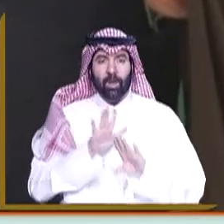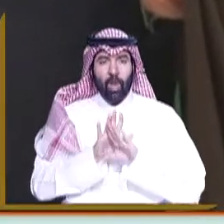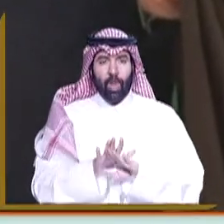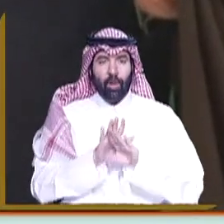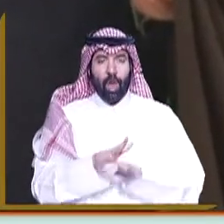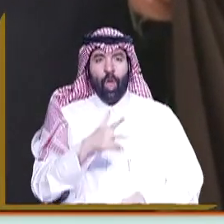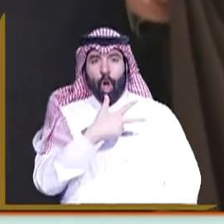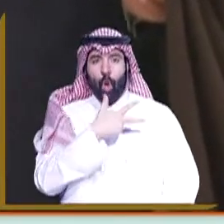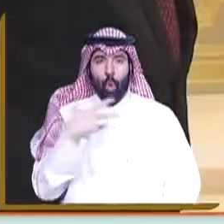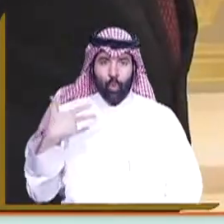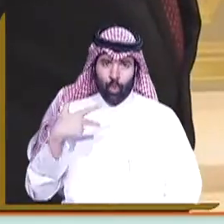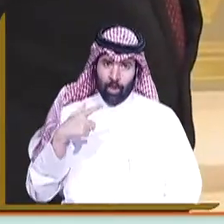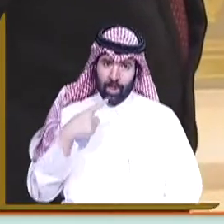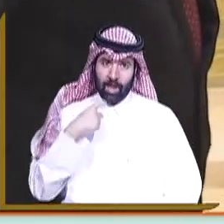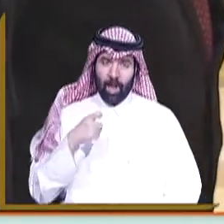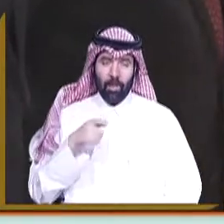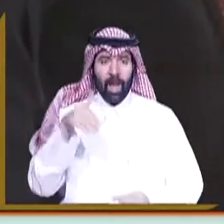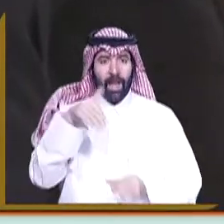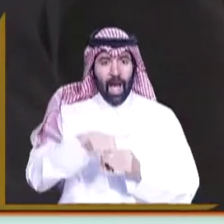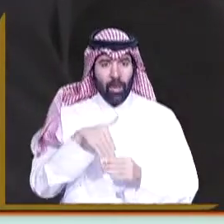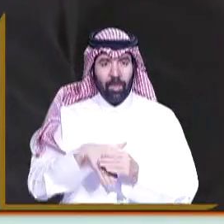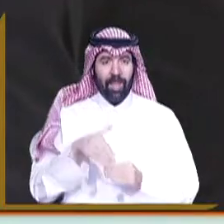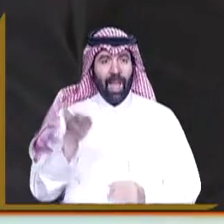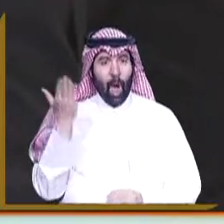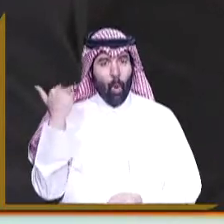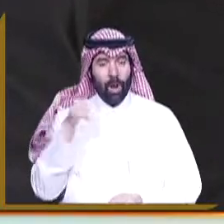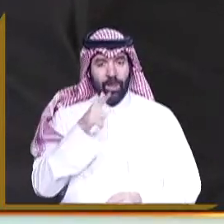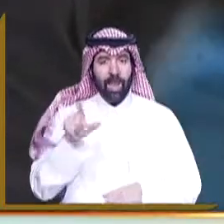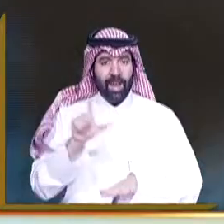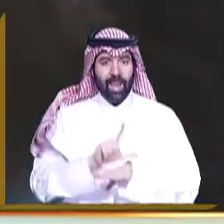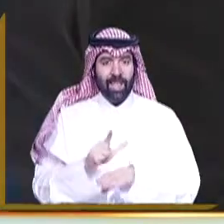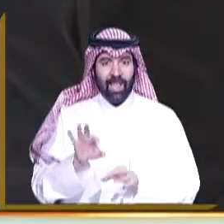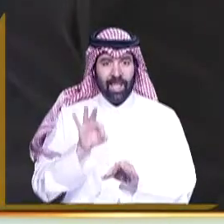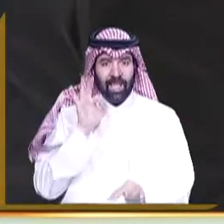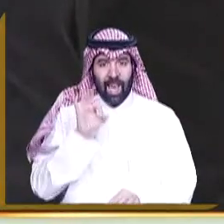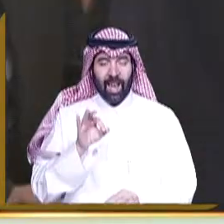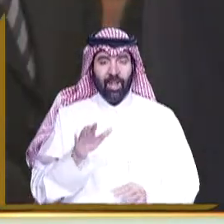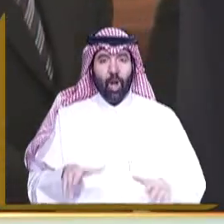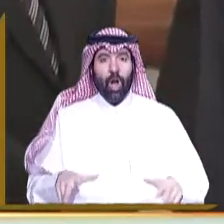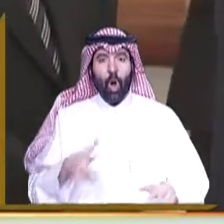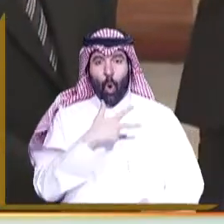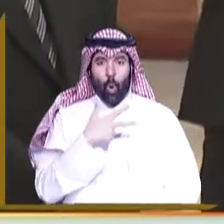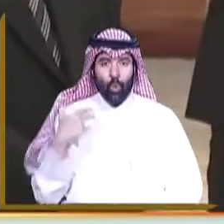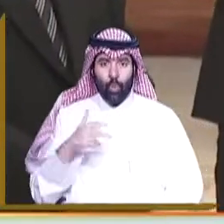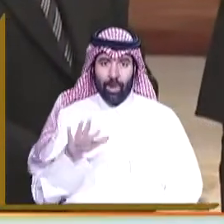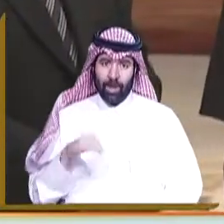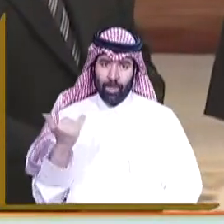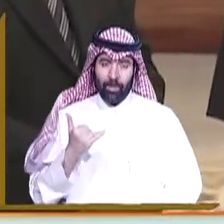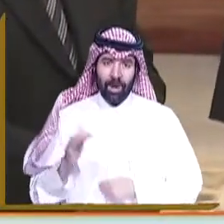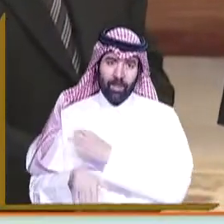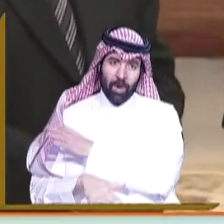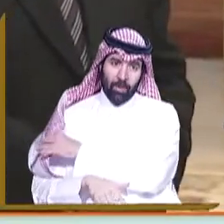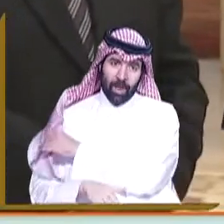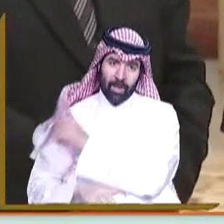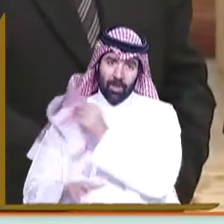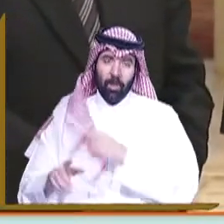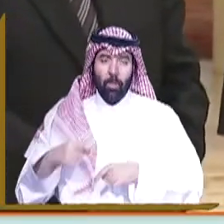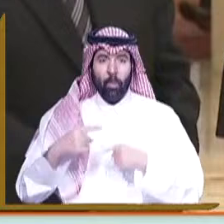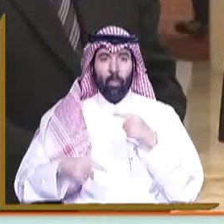وهؤلاء يعني ناخبين، في النهاية صوتهم مسموع. فهذه التحركات رغم